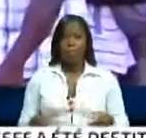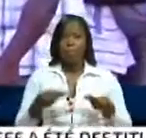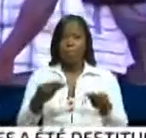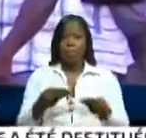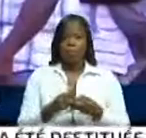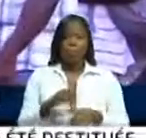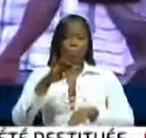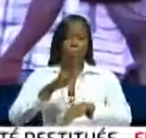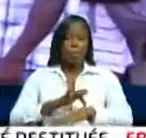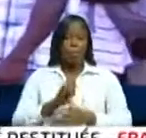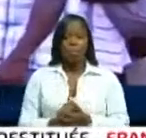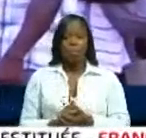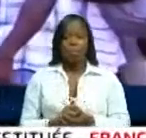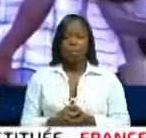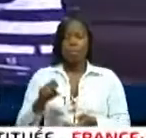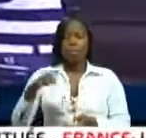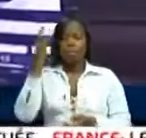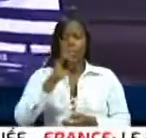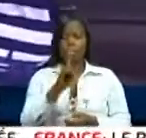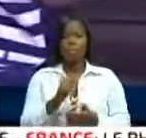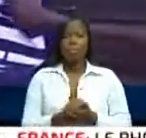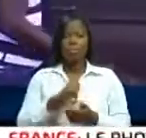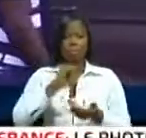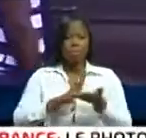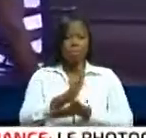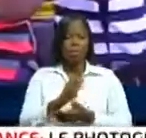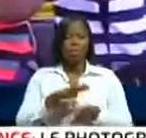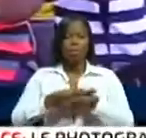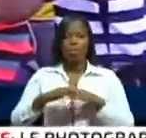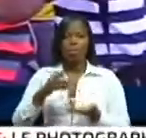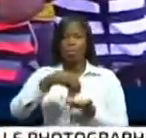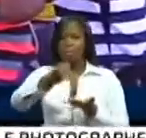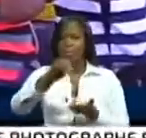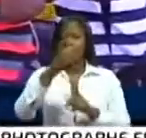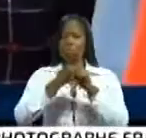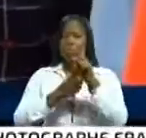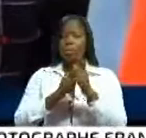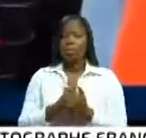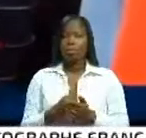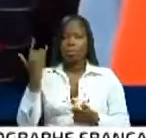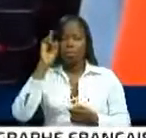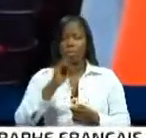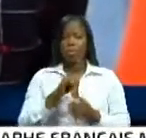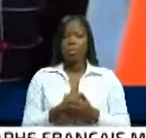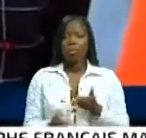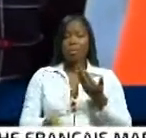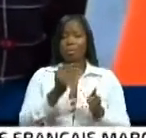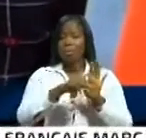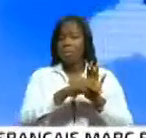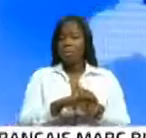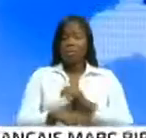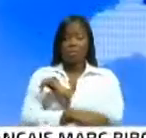ponction répétitives illégal et d' illégitime sur les salaires selon eux il ne s'agit purement et simplement d'un